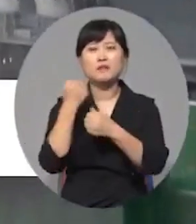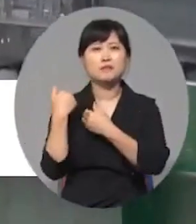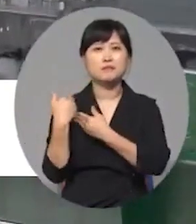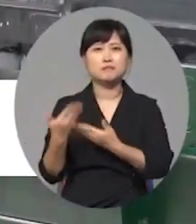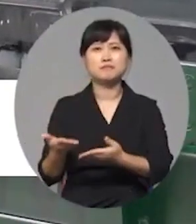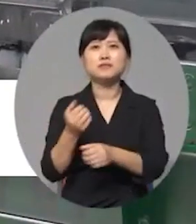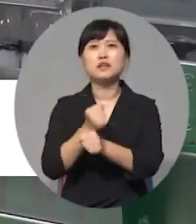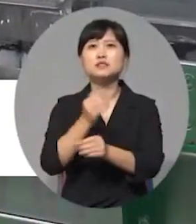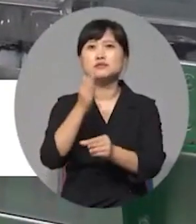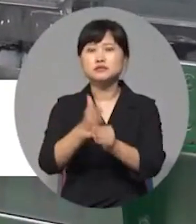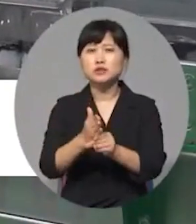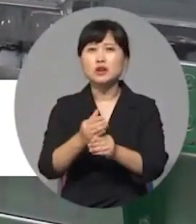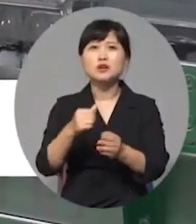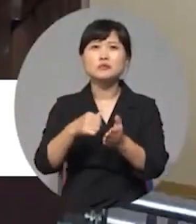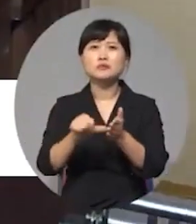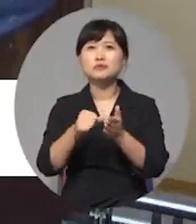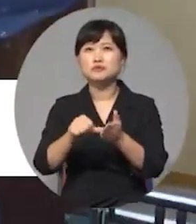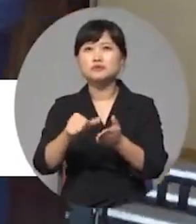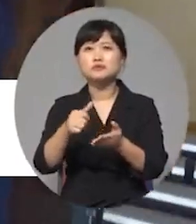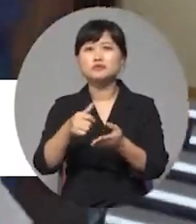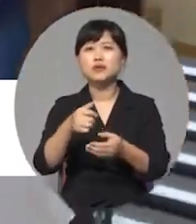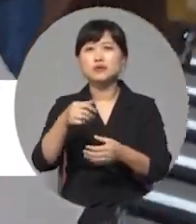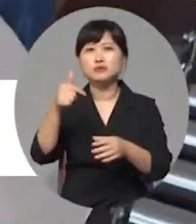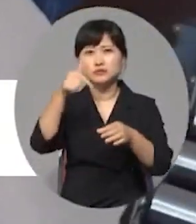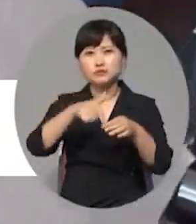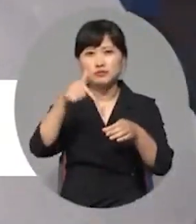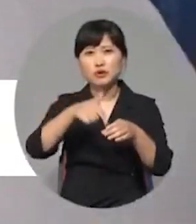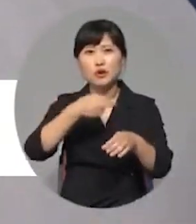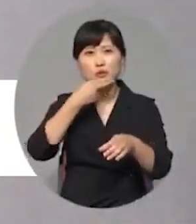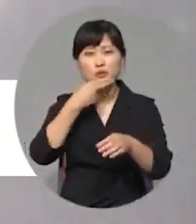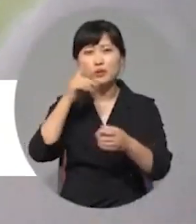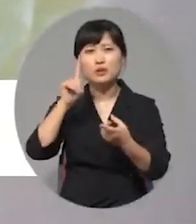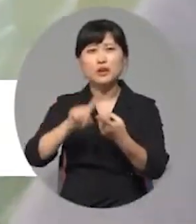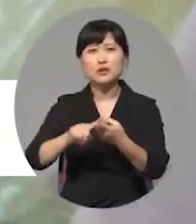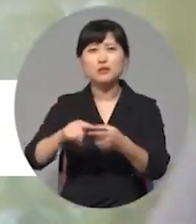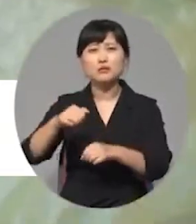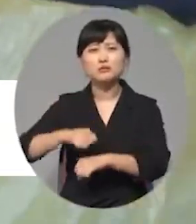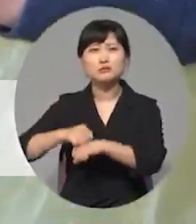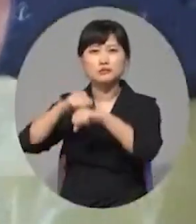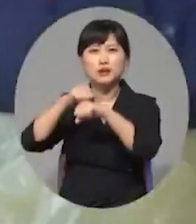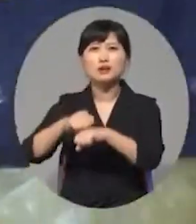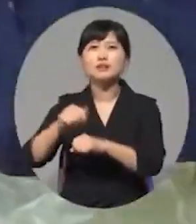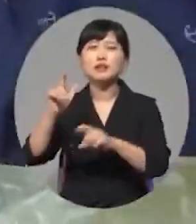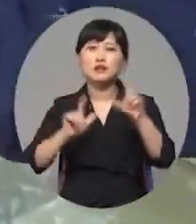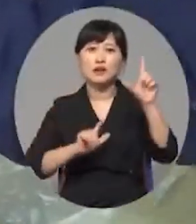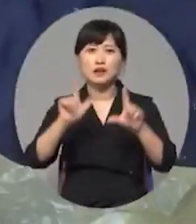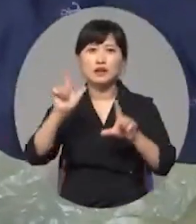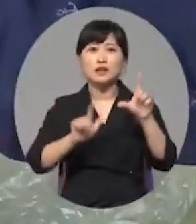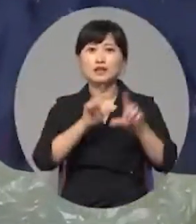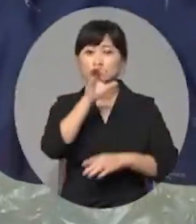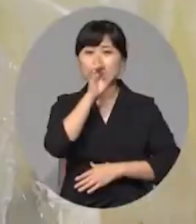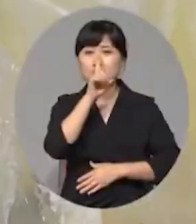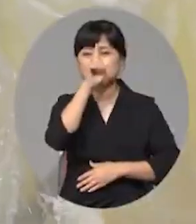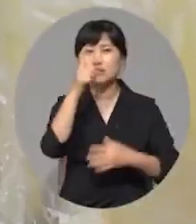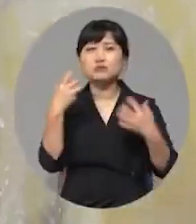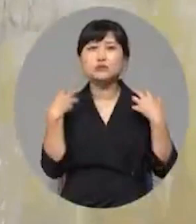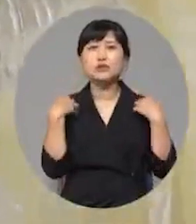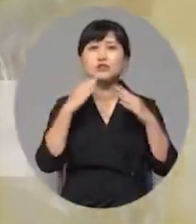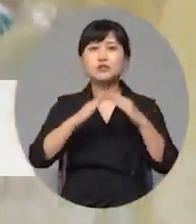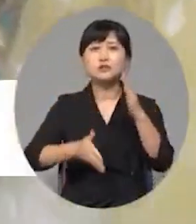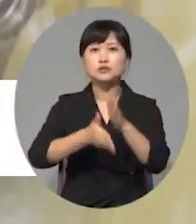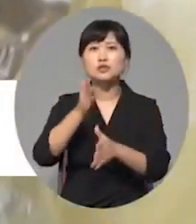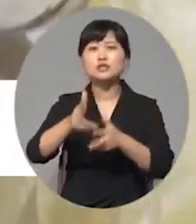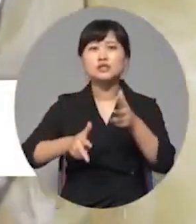있고 제품화되지 않은 페트병 30만 개는 창고에 박혀 있는 상태입니다. 중앙정부가 전주시의